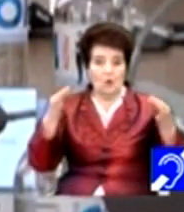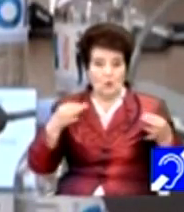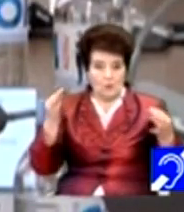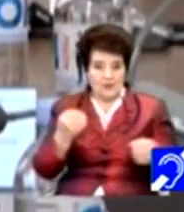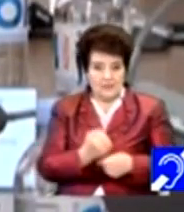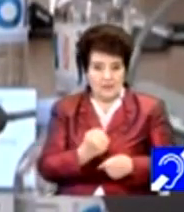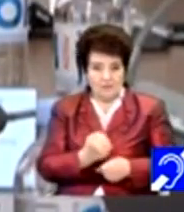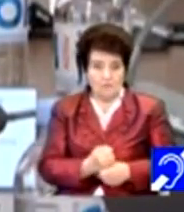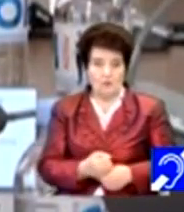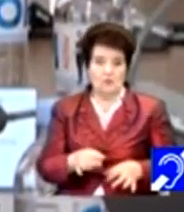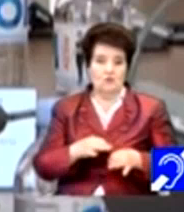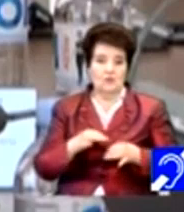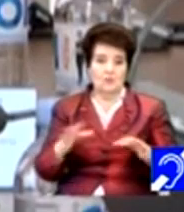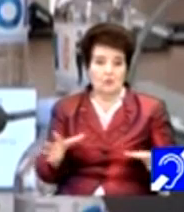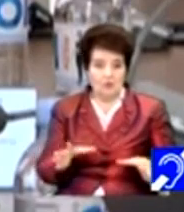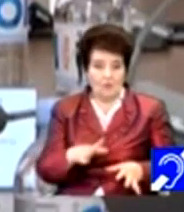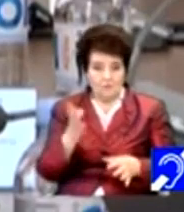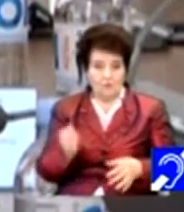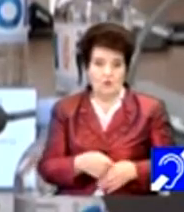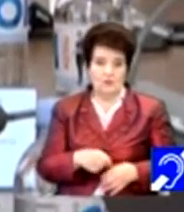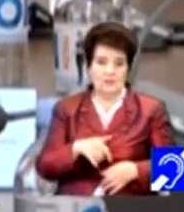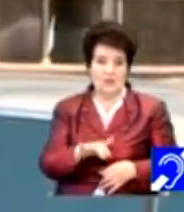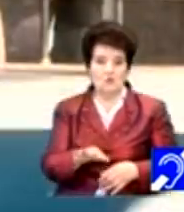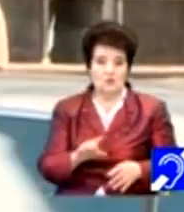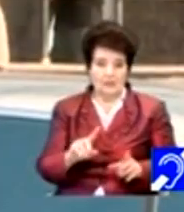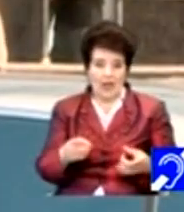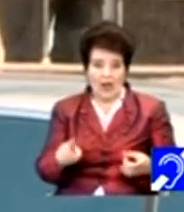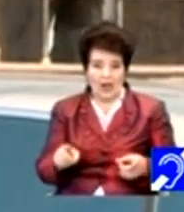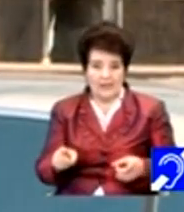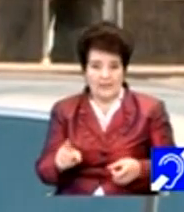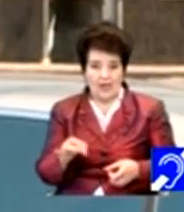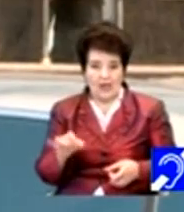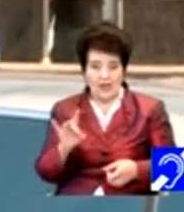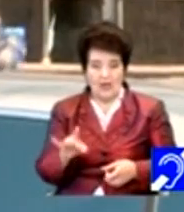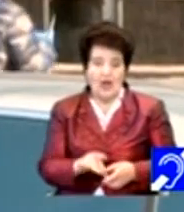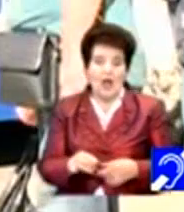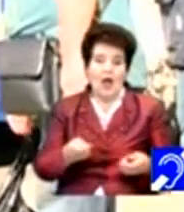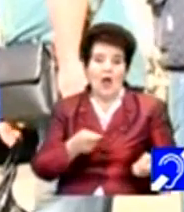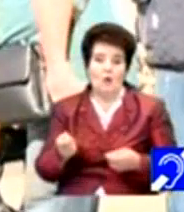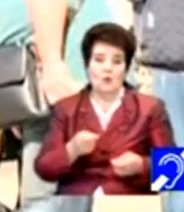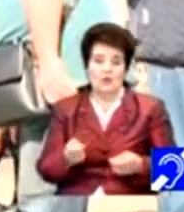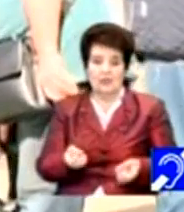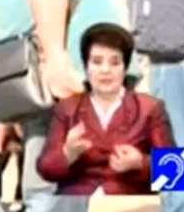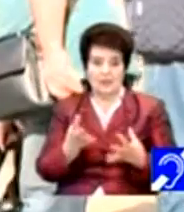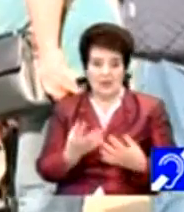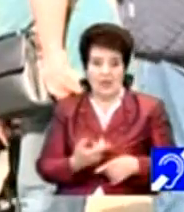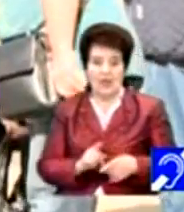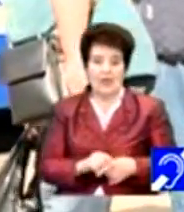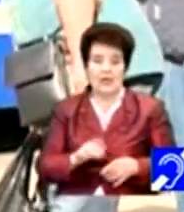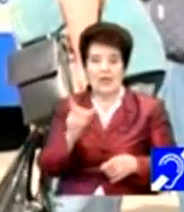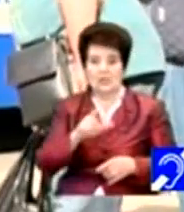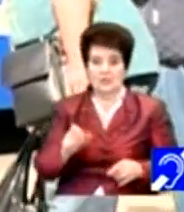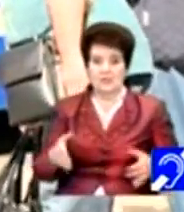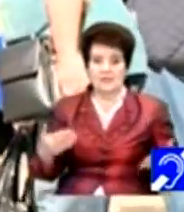și alte ceremonii fastoase, au ieșit la grătar. E clar că autoritățile au fost permisive și cetățenii s-au relaxat